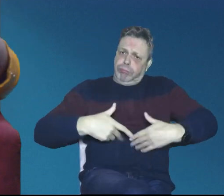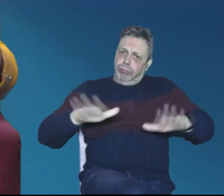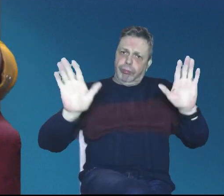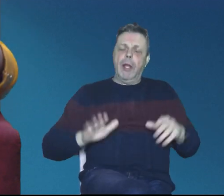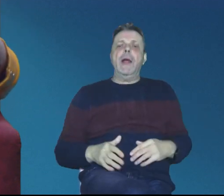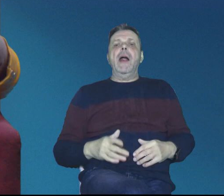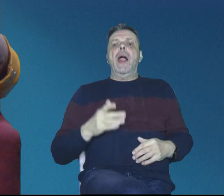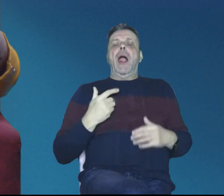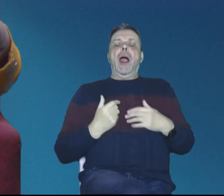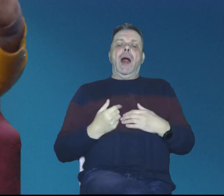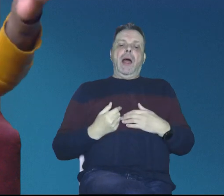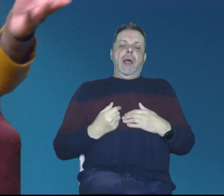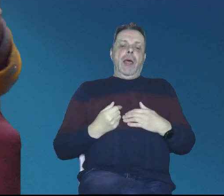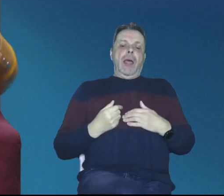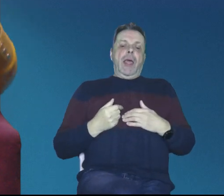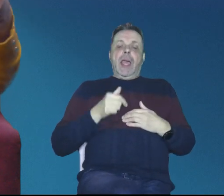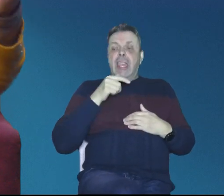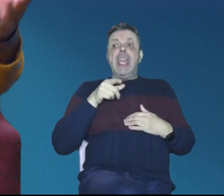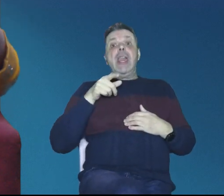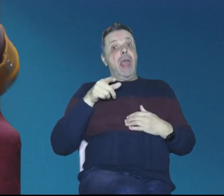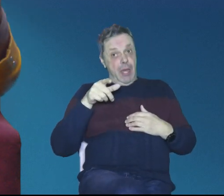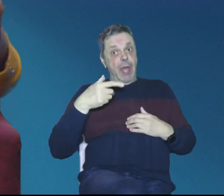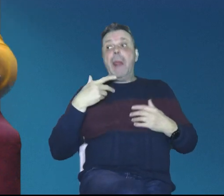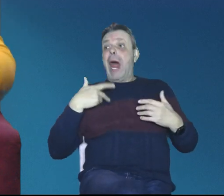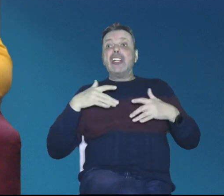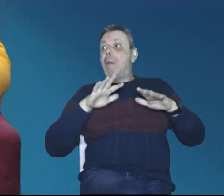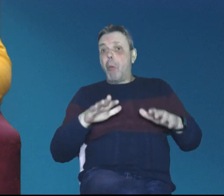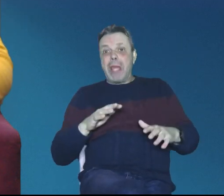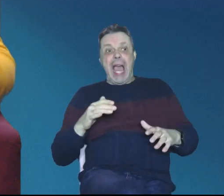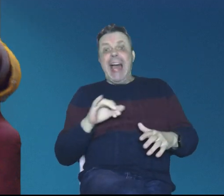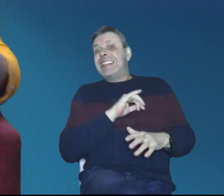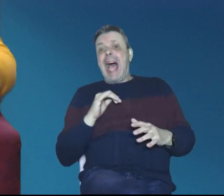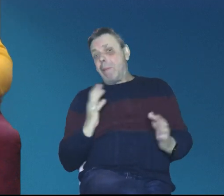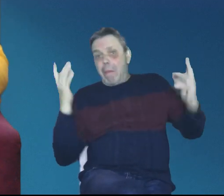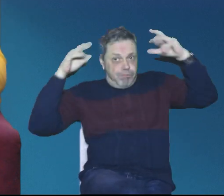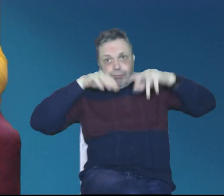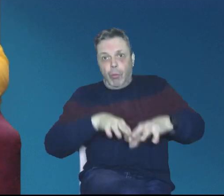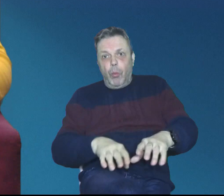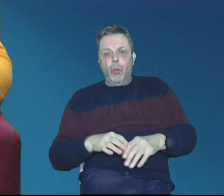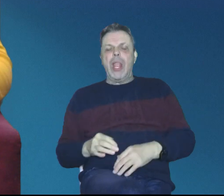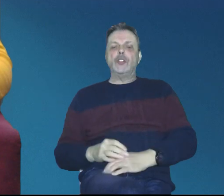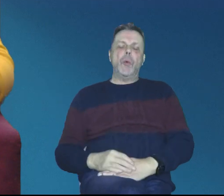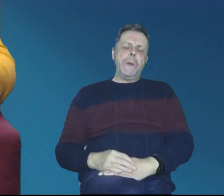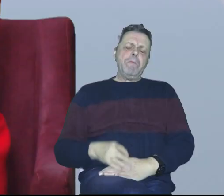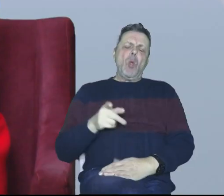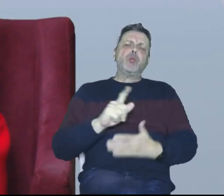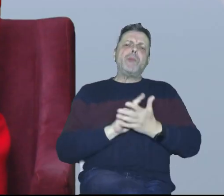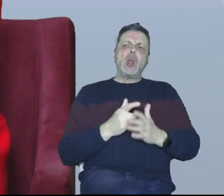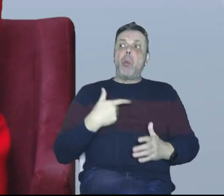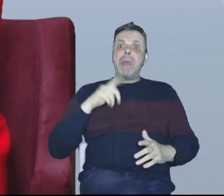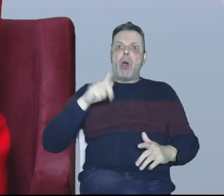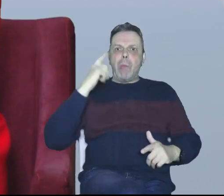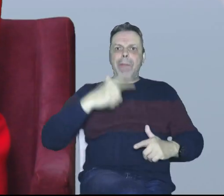početku, ali nekad se otmu dojmu pa ulijeću i kad nisu pozvani na interaktivnost. U tom